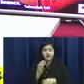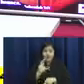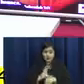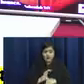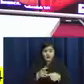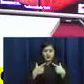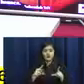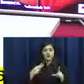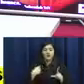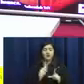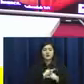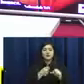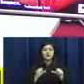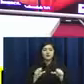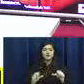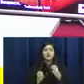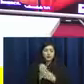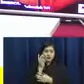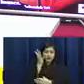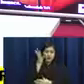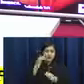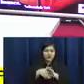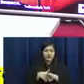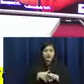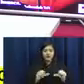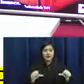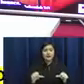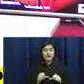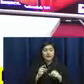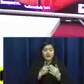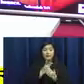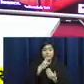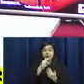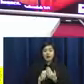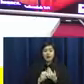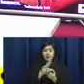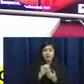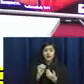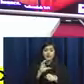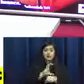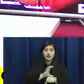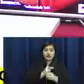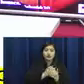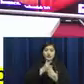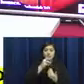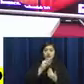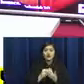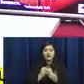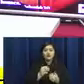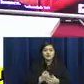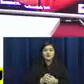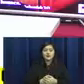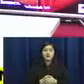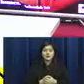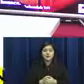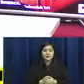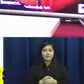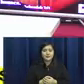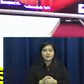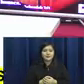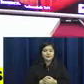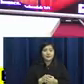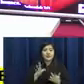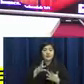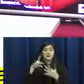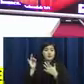programs and ating church programs, lalong-lalo na po pagdating sa ating pong mga area family